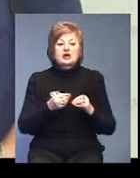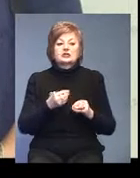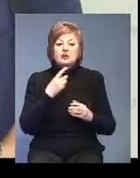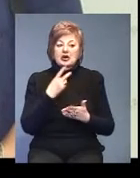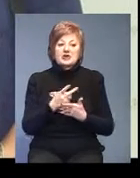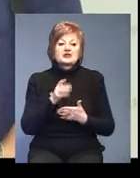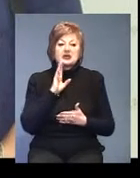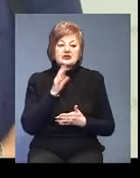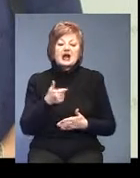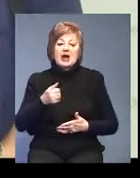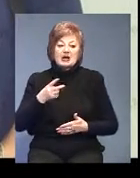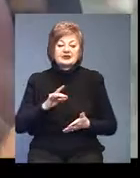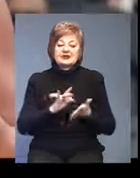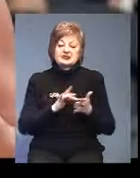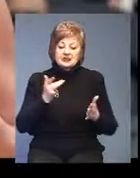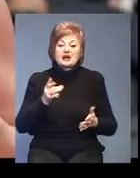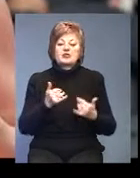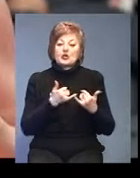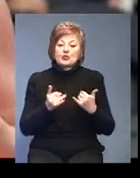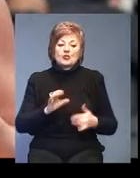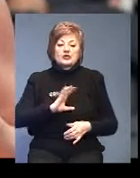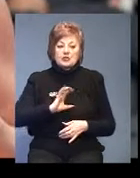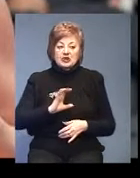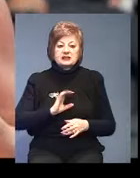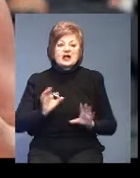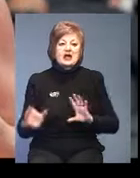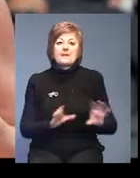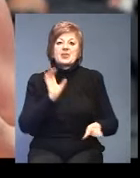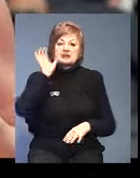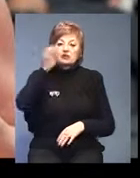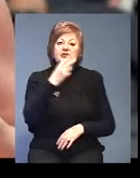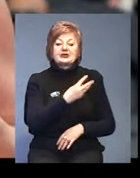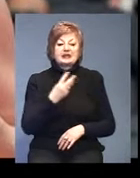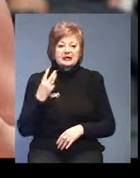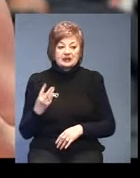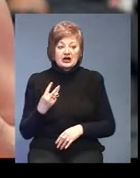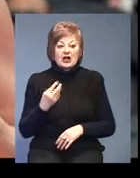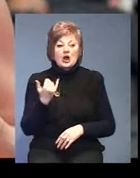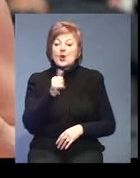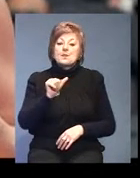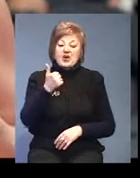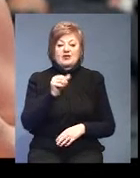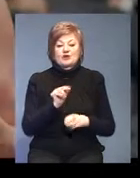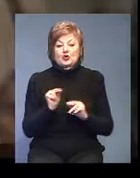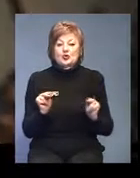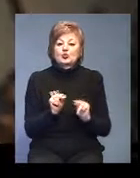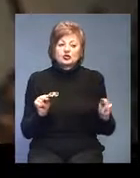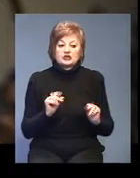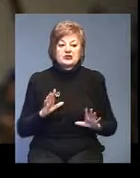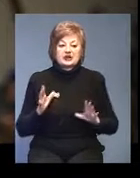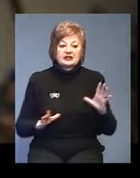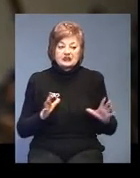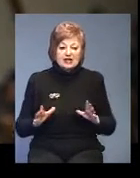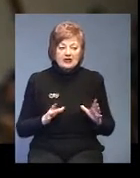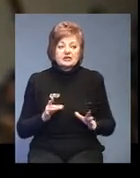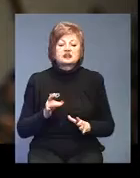Зокрема, Ганна Зирицька – срібна та бронзова призерка чемпіонатів світу з баскетболу 3x3. Віталій Тютюшов є і першим наставником легендарної української спортсменки